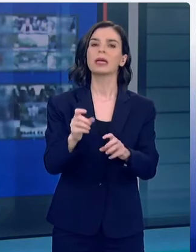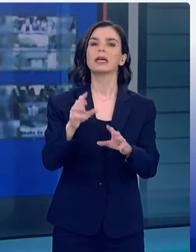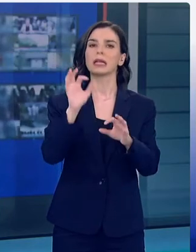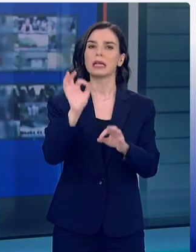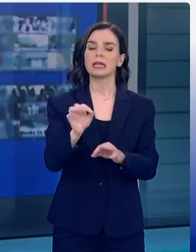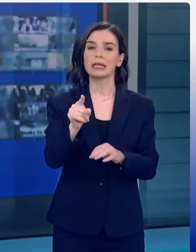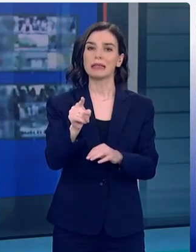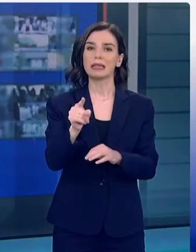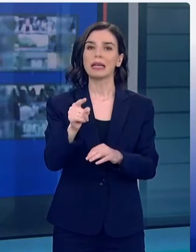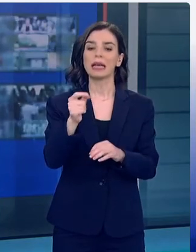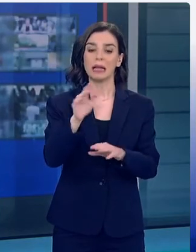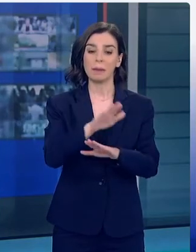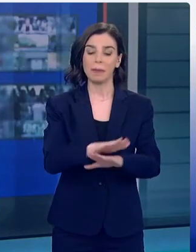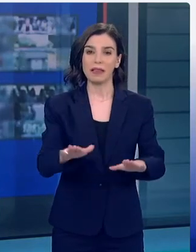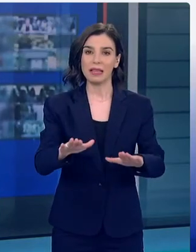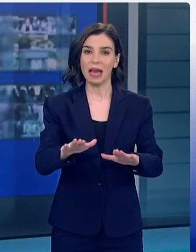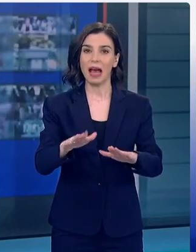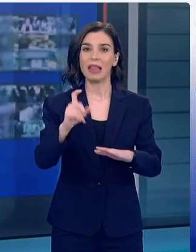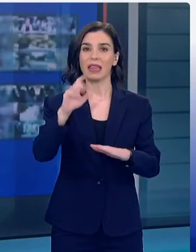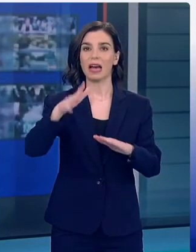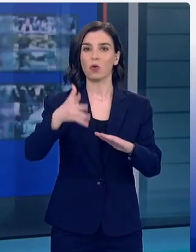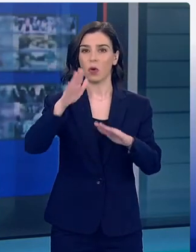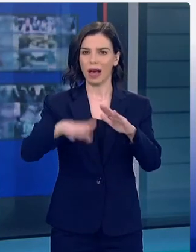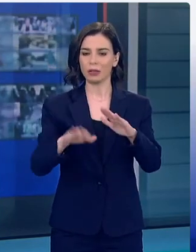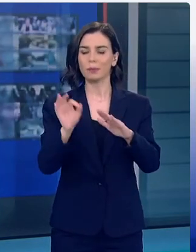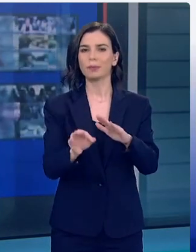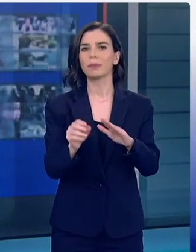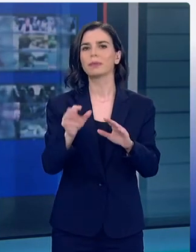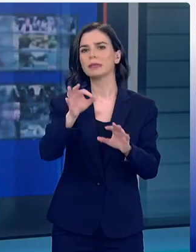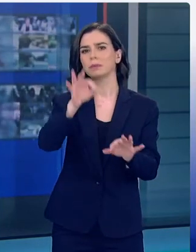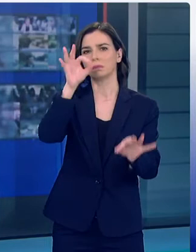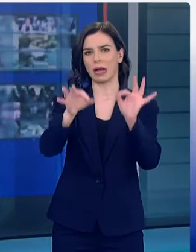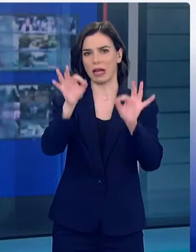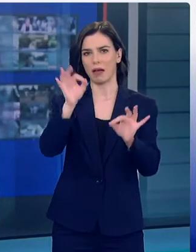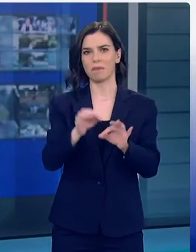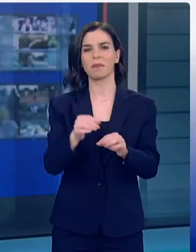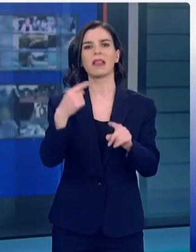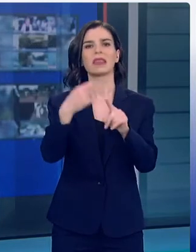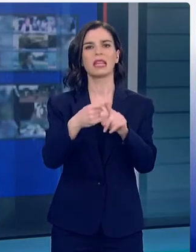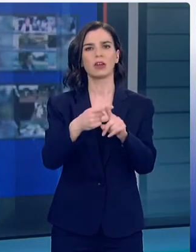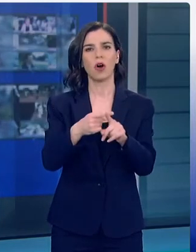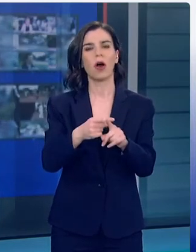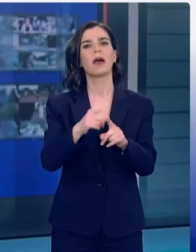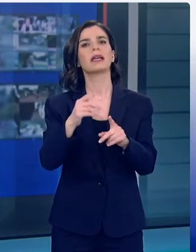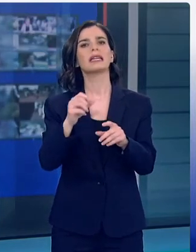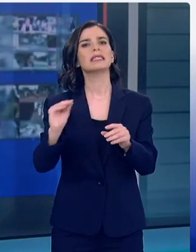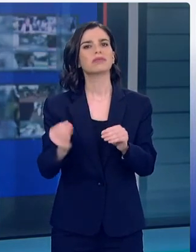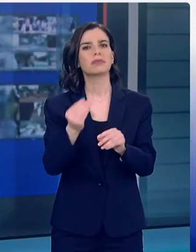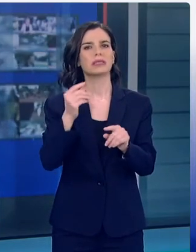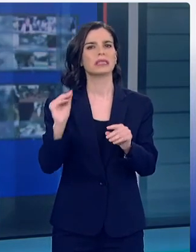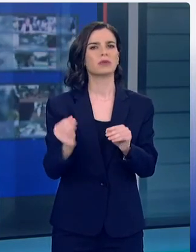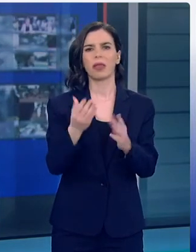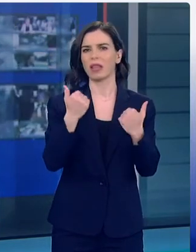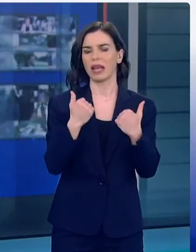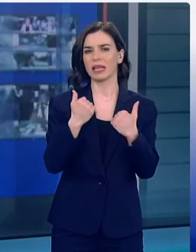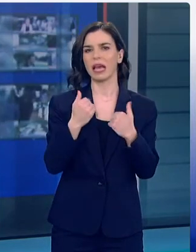νόσος προσβάλλει λιγότερο τα παιδιά κάτω της ηλικίας των 10 ετών. Είχαν σημαντικά χαμηλότερα ποσοστά θετικού τεστ ακόμα και επισυμπτωμάτων,